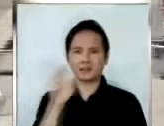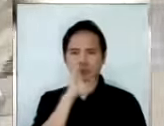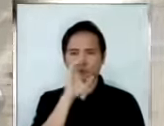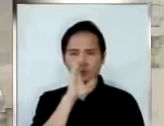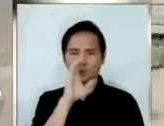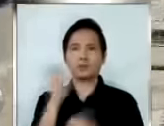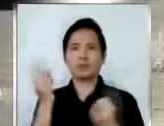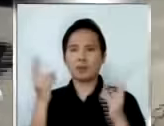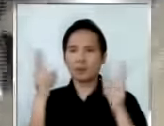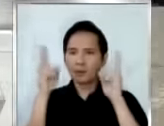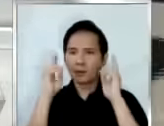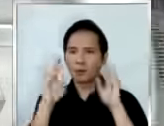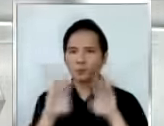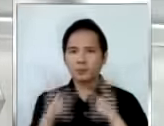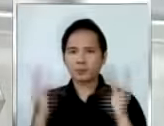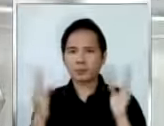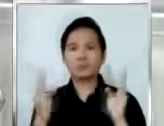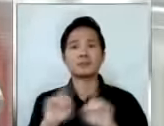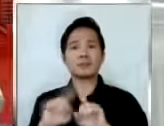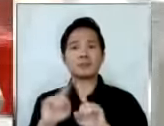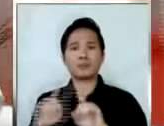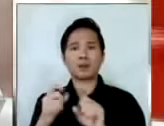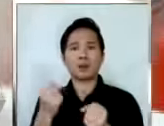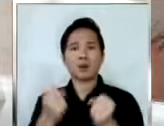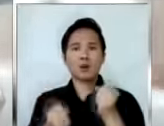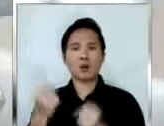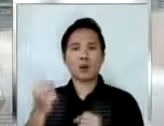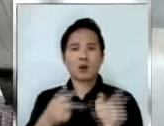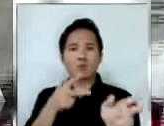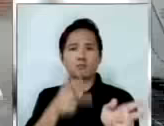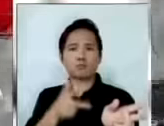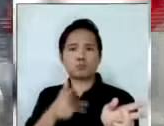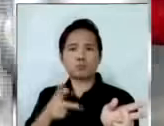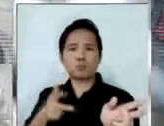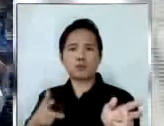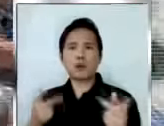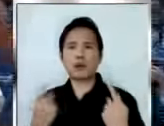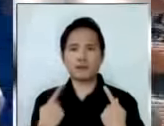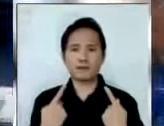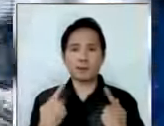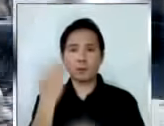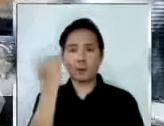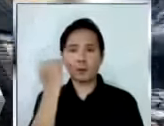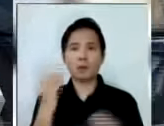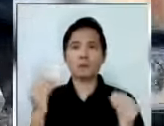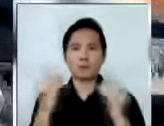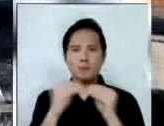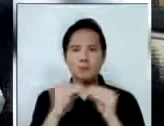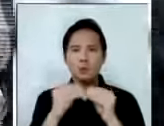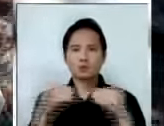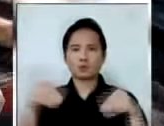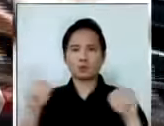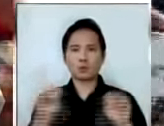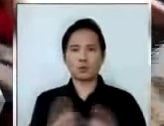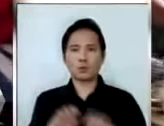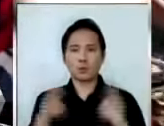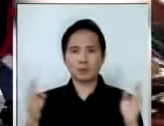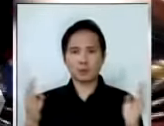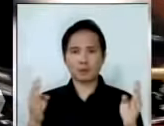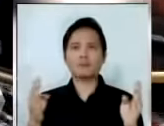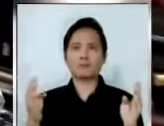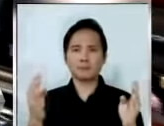sasakyan sa kalsada. Buhay na kasi ulit ang mas maraming negosyo at trabaho sa lungsod matapos itong ibalik sa General Community Quarantine